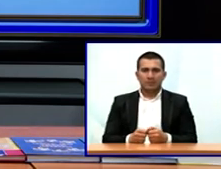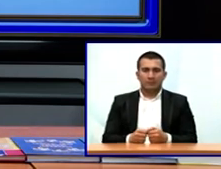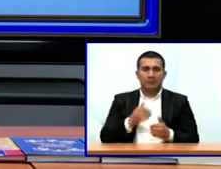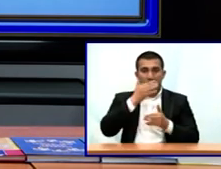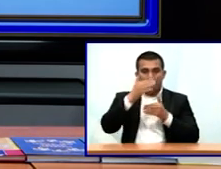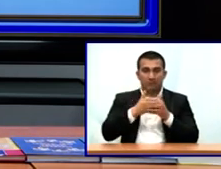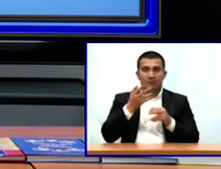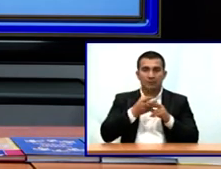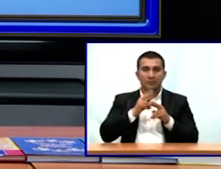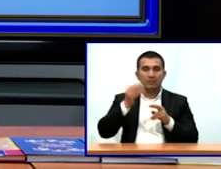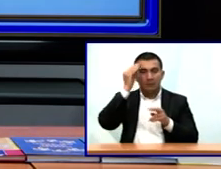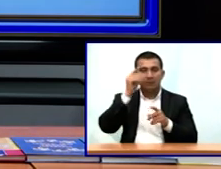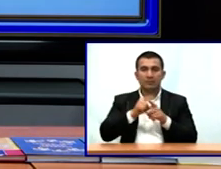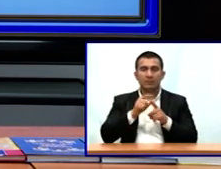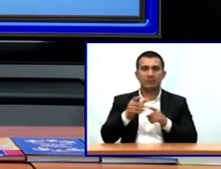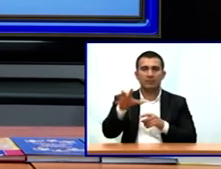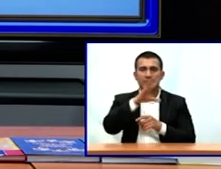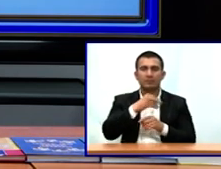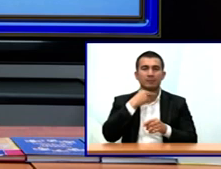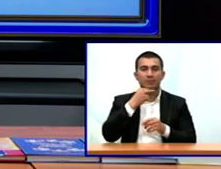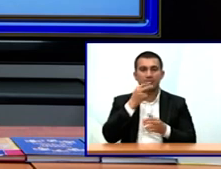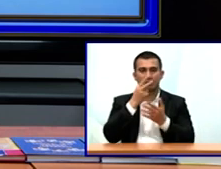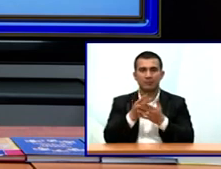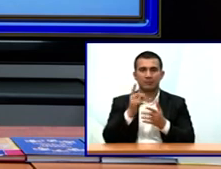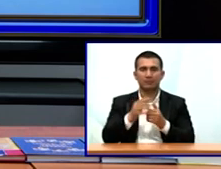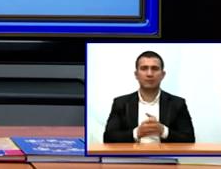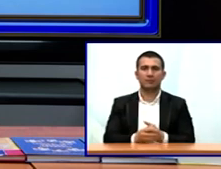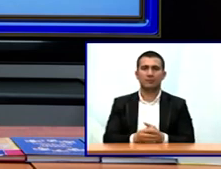Keling, ushbu ma'nodosh so'zlar qatoriga diqqat qilamiz.